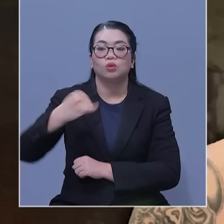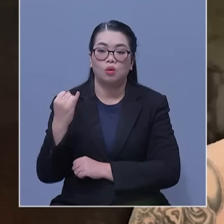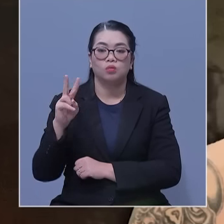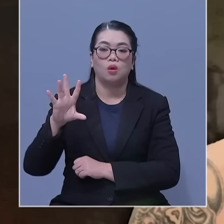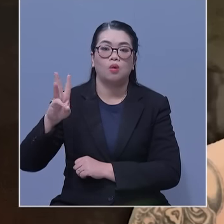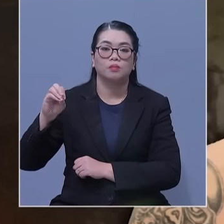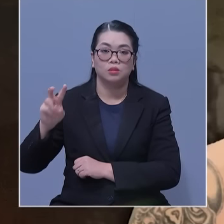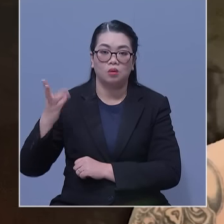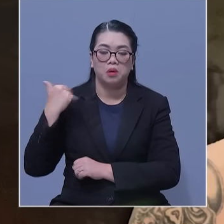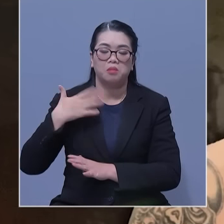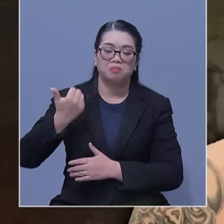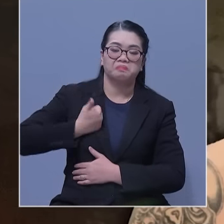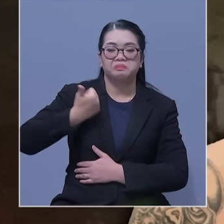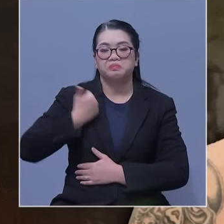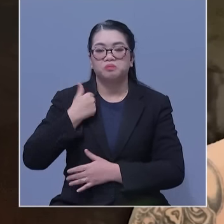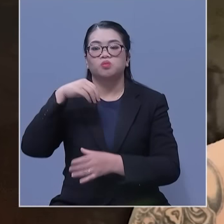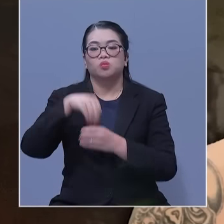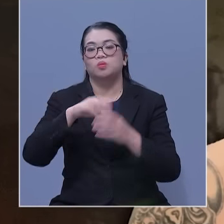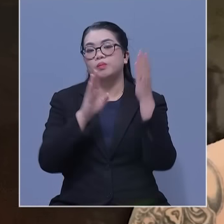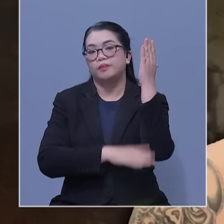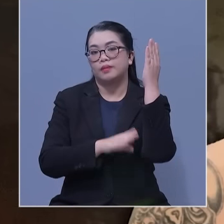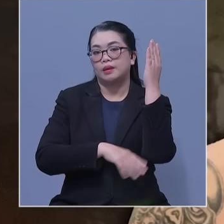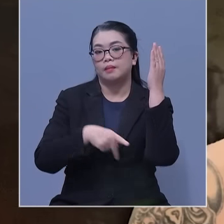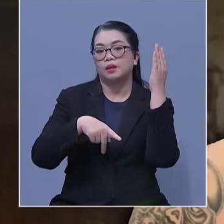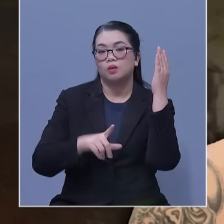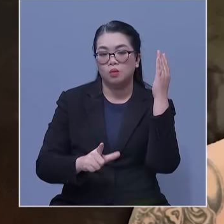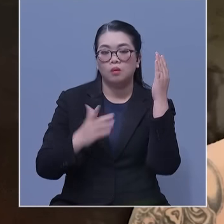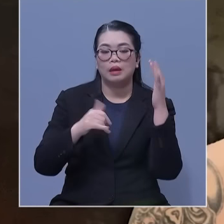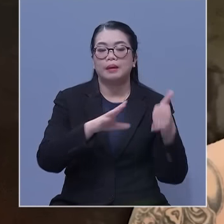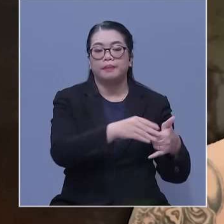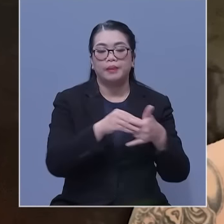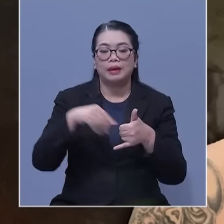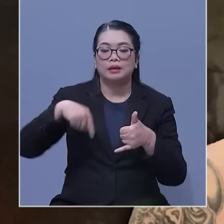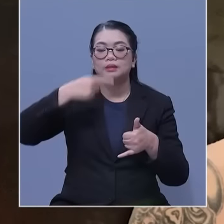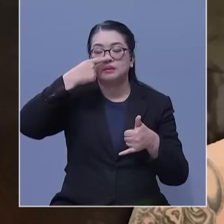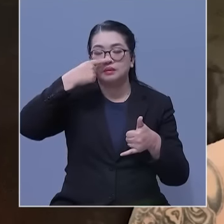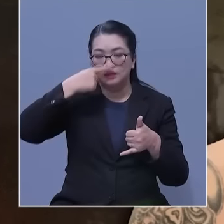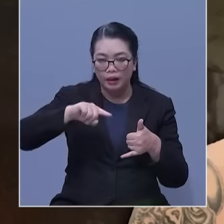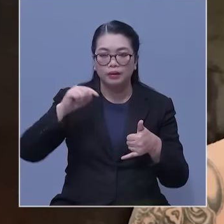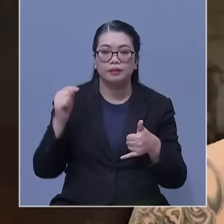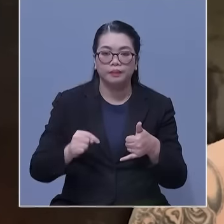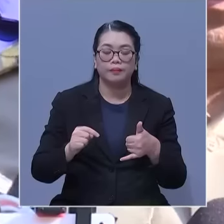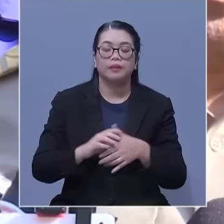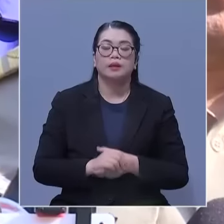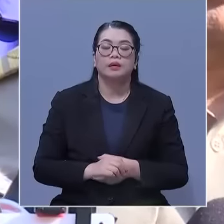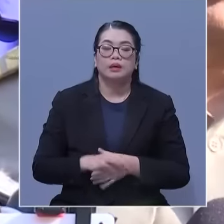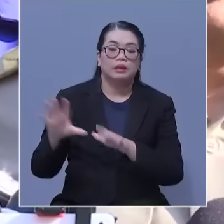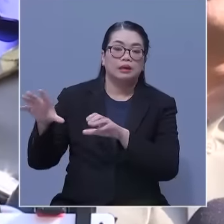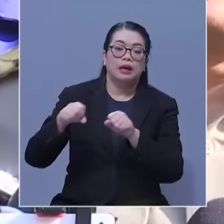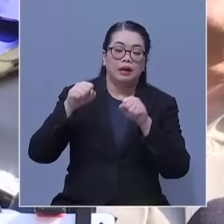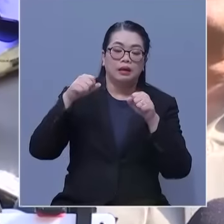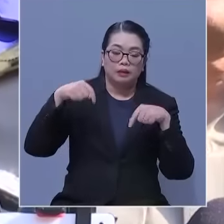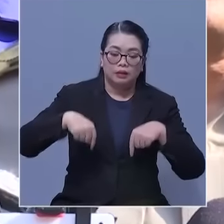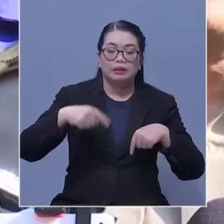อิทธิพลในพื้นที่ส่วนการรับตัวเสียแปแ้งมาดำเนินคดีที่ไทยนะครับพันตำรวจตรียุทธธนาแพรดำรอง